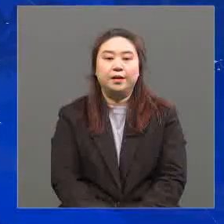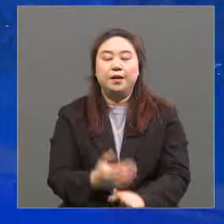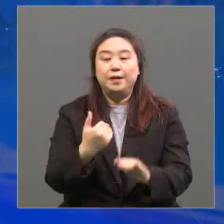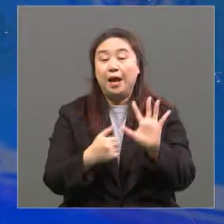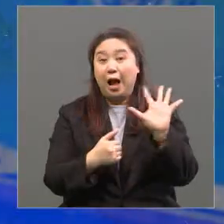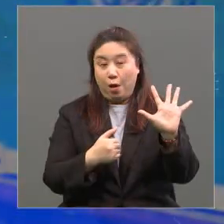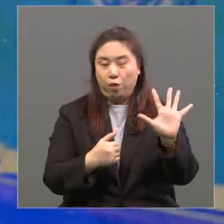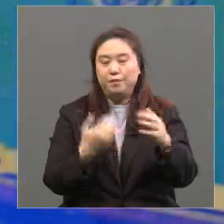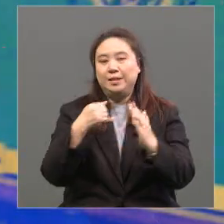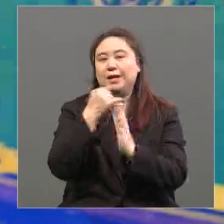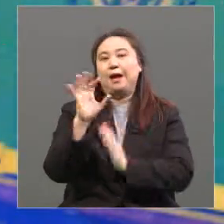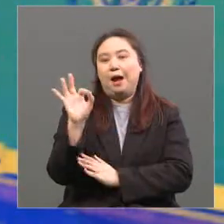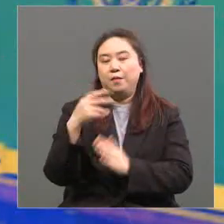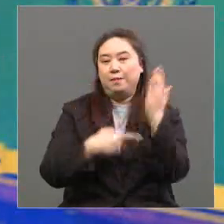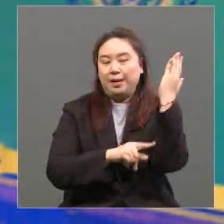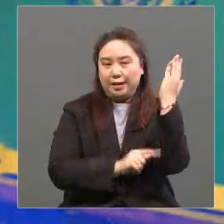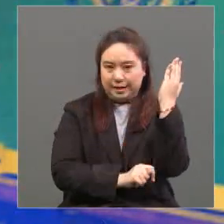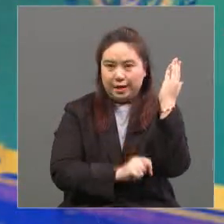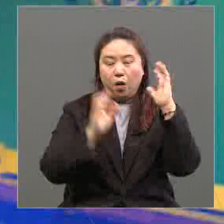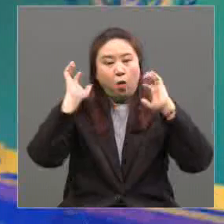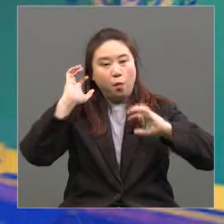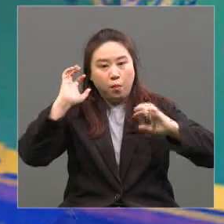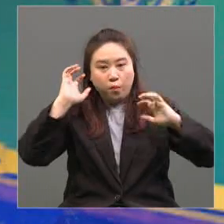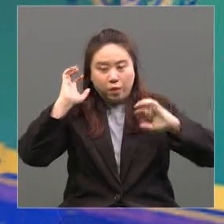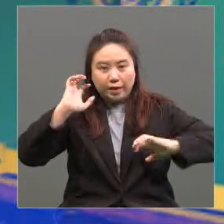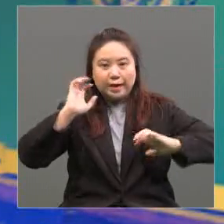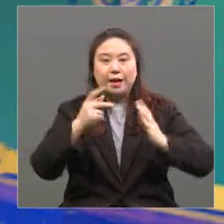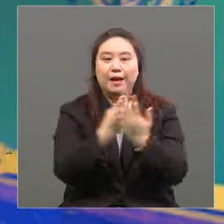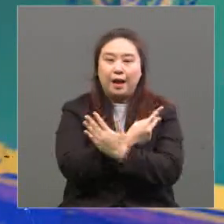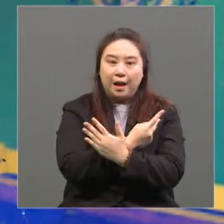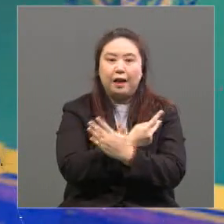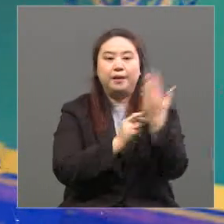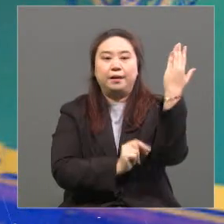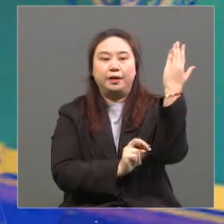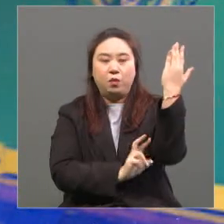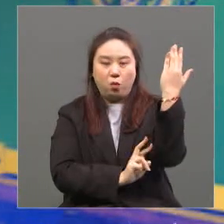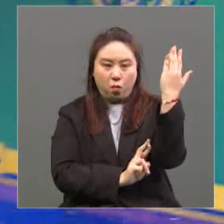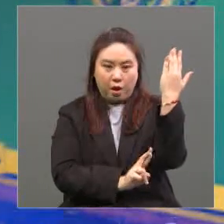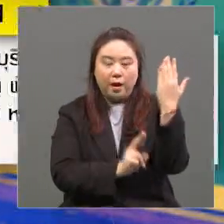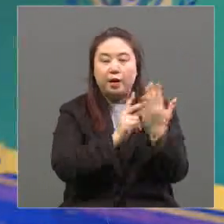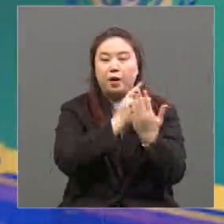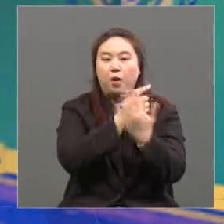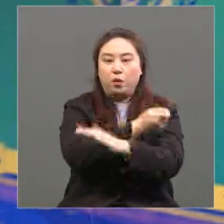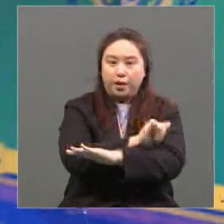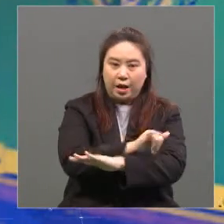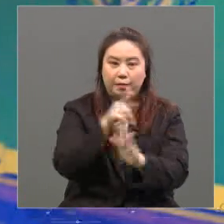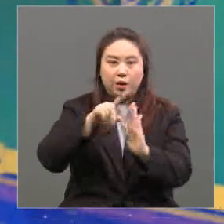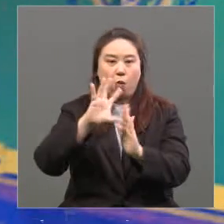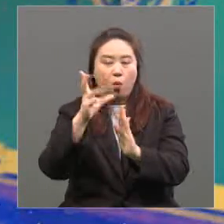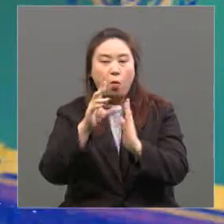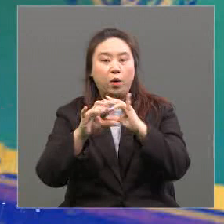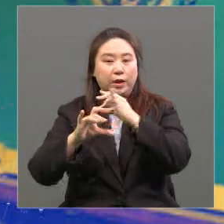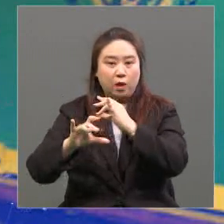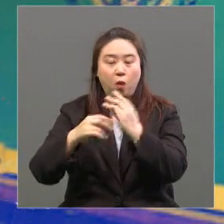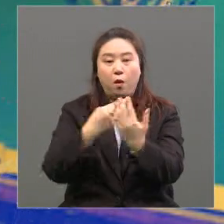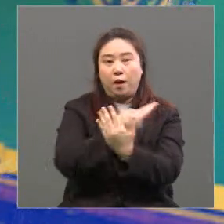อยู่9จังหวัดค่ะก็คือปัตตานีลพบุรีกาญจนบุรีนราธิวาสพระนครศรีอยุธยาพิษณุโลกระยองรา